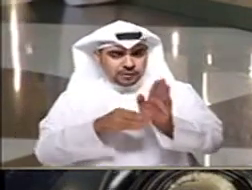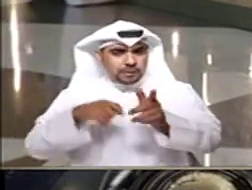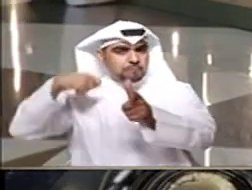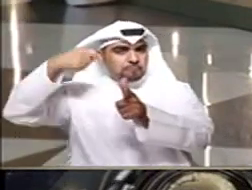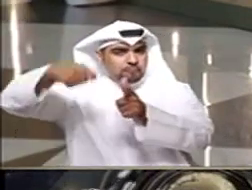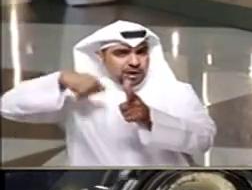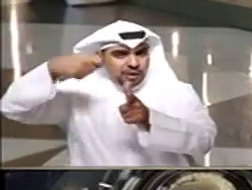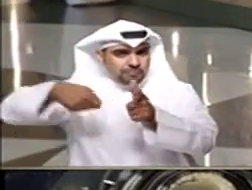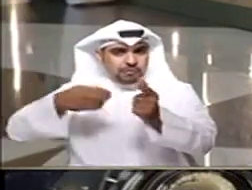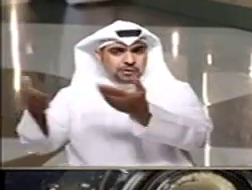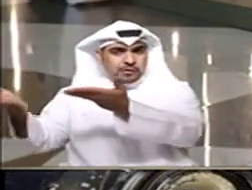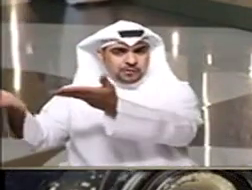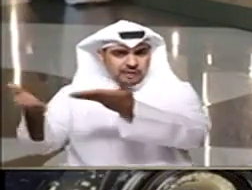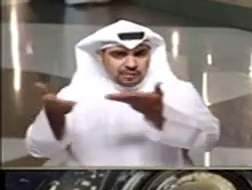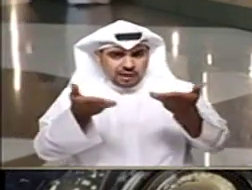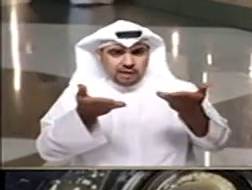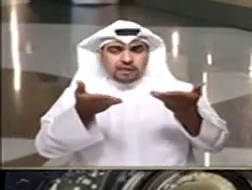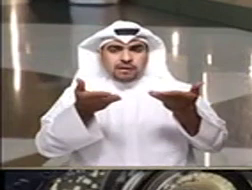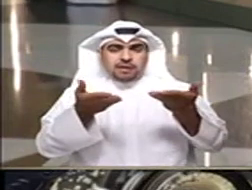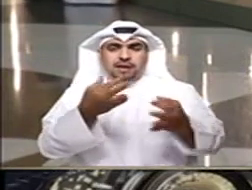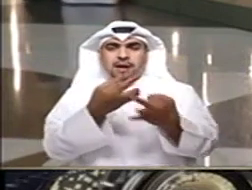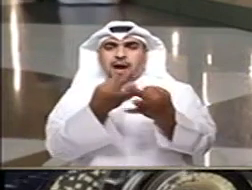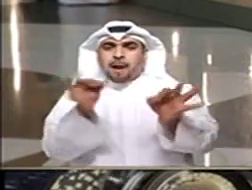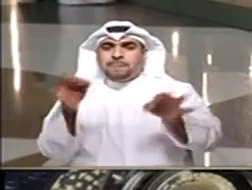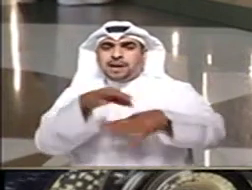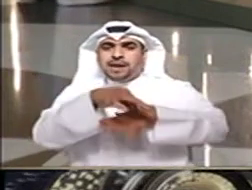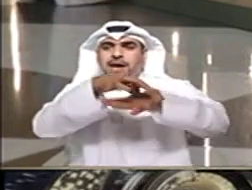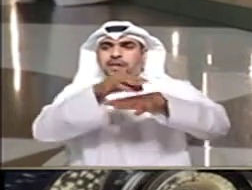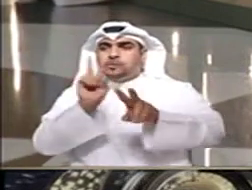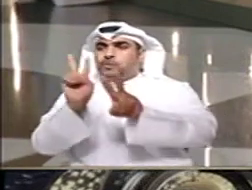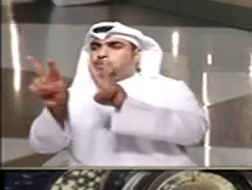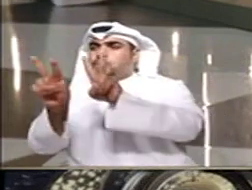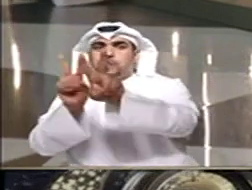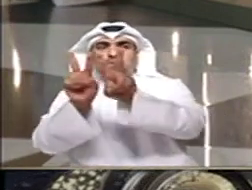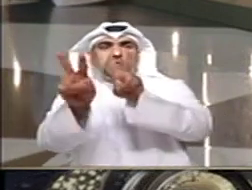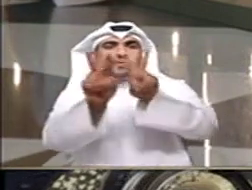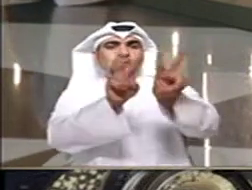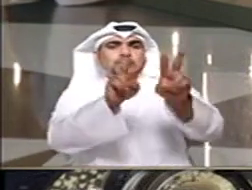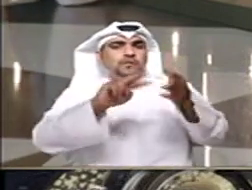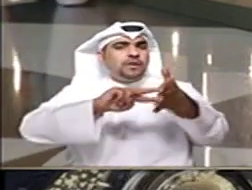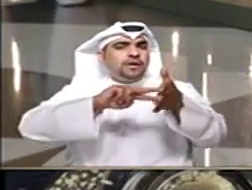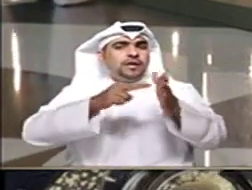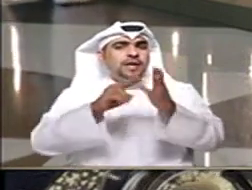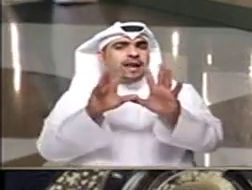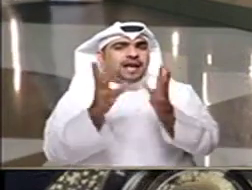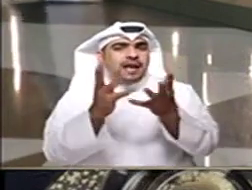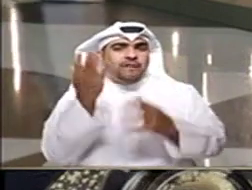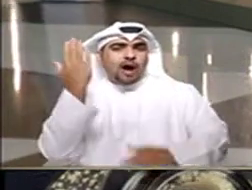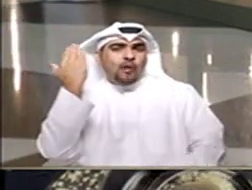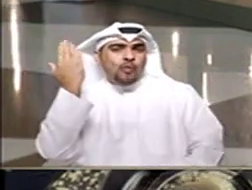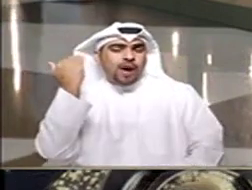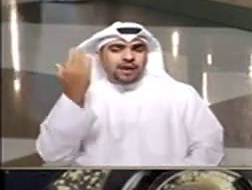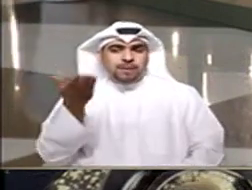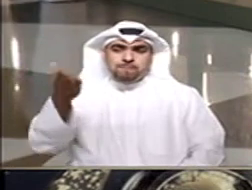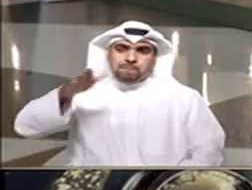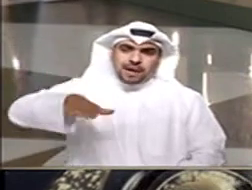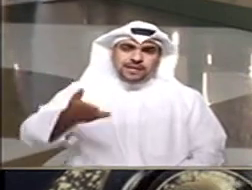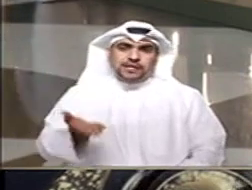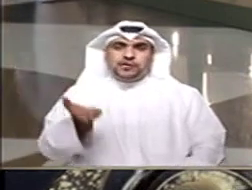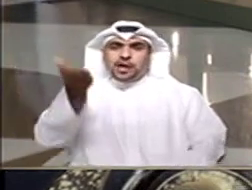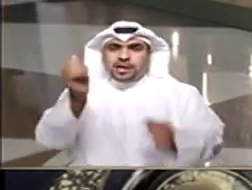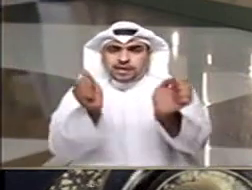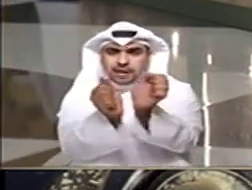الحاضرين للمجمع او للمعرض عن اهم وابرز التضحيات اللي قدمها شهداء الكويت أثناء فترة الغزو